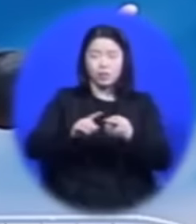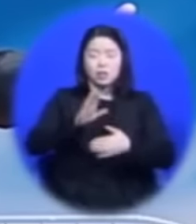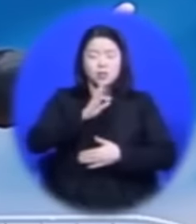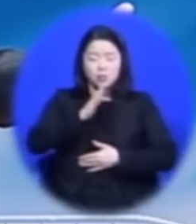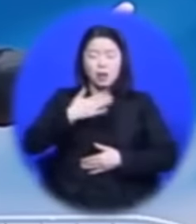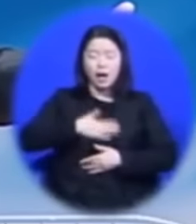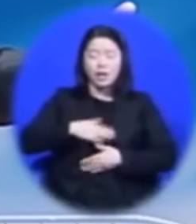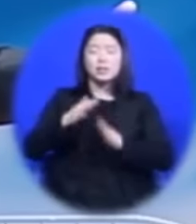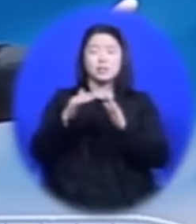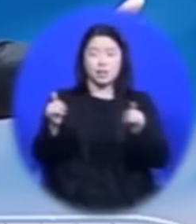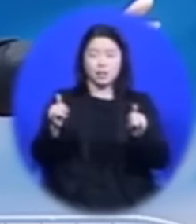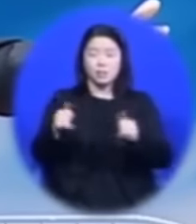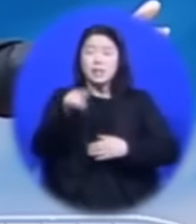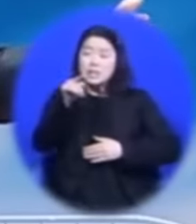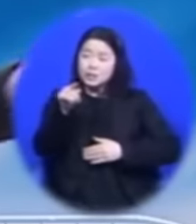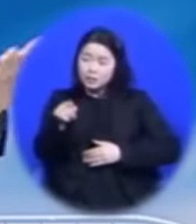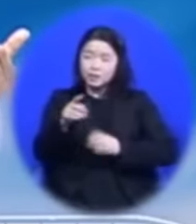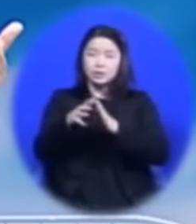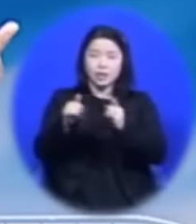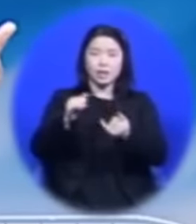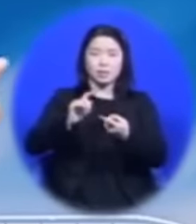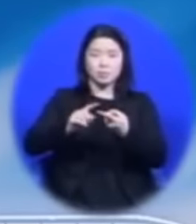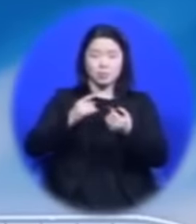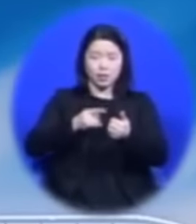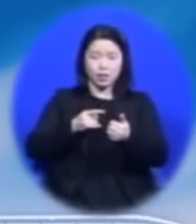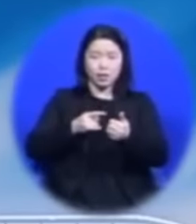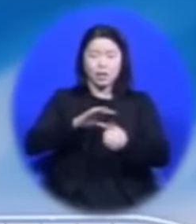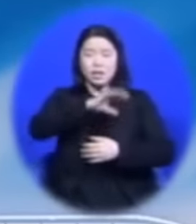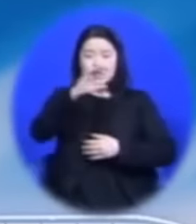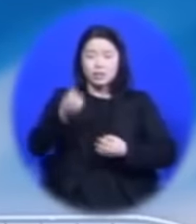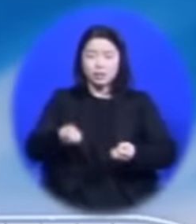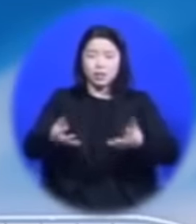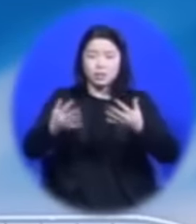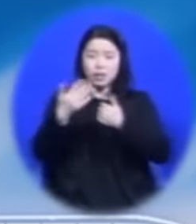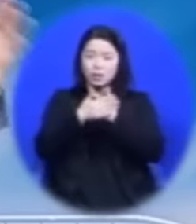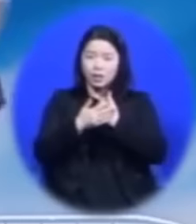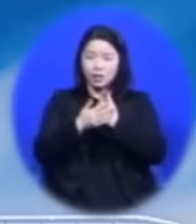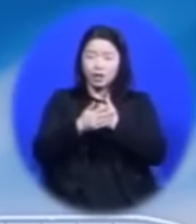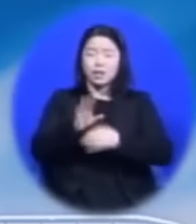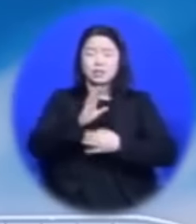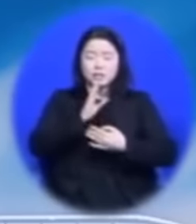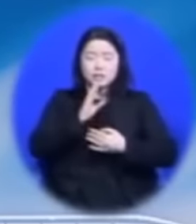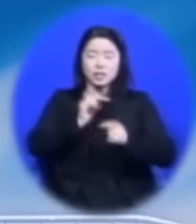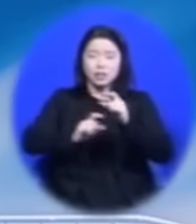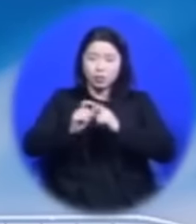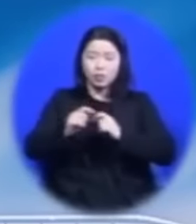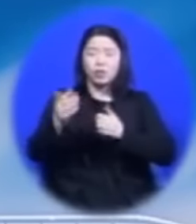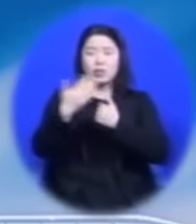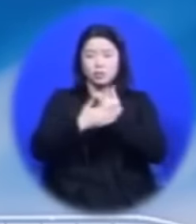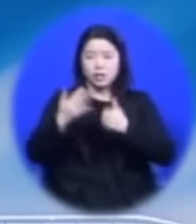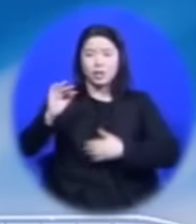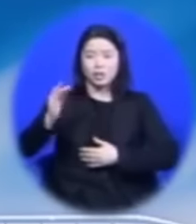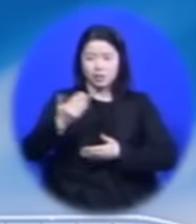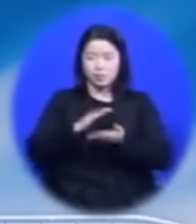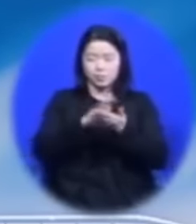사람, 그 사람에게 성탄절의 은혜가 비로소 은혜가 되는 것입니다.